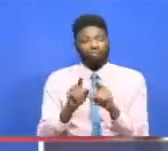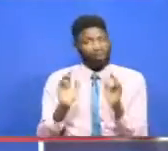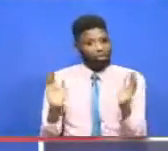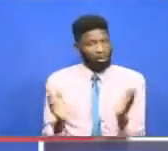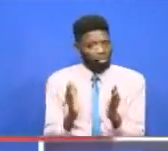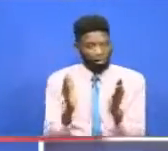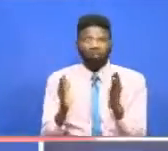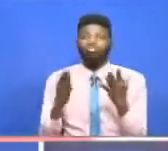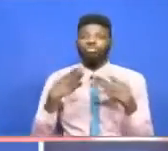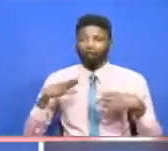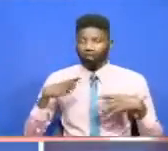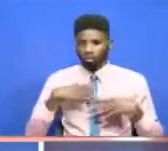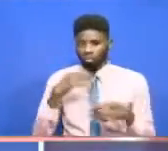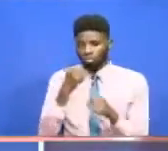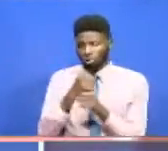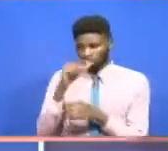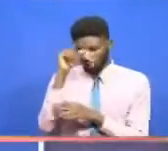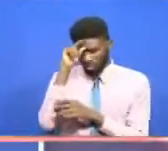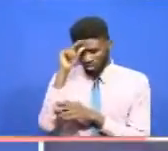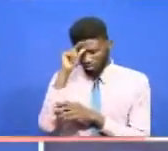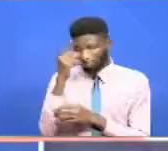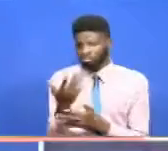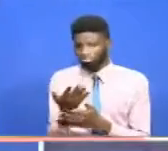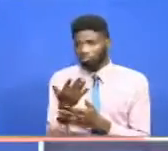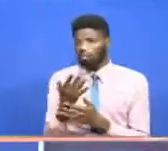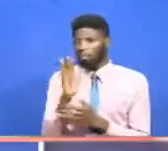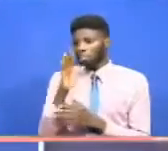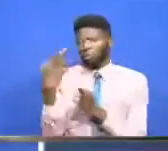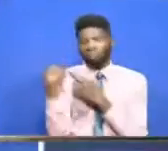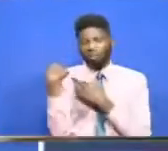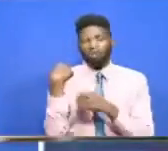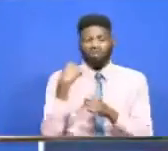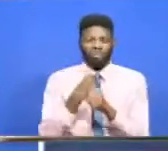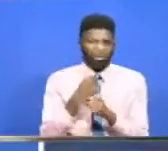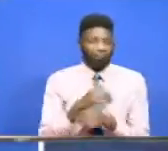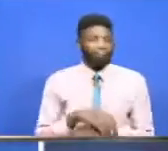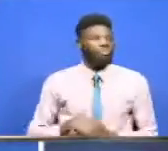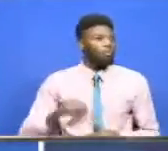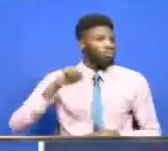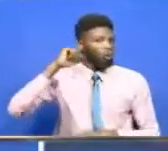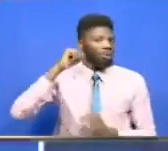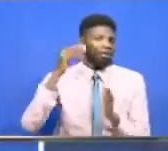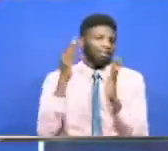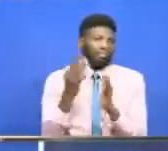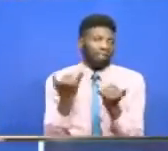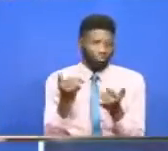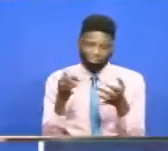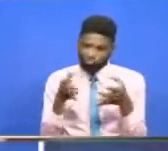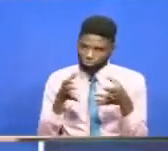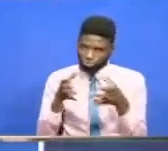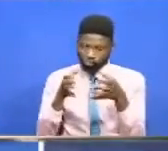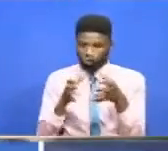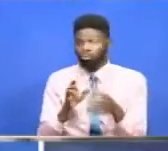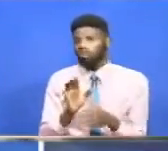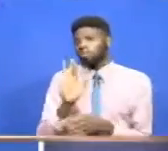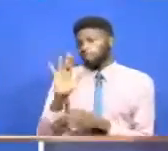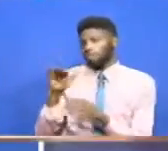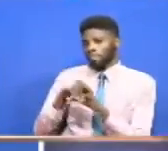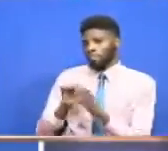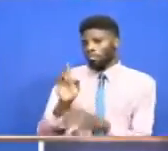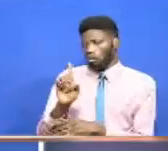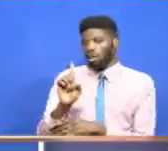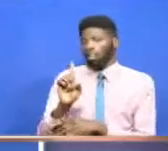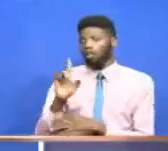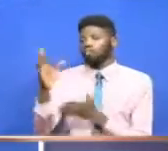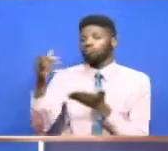wa serikali kutimiza matarajio ya taifa, shinikizo linaongezeka la wanasiasa wanaotaka mmoja wao kuteuliwa endapo